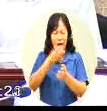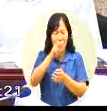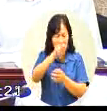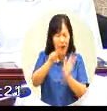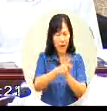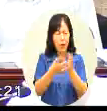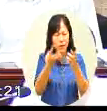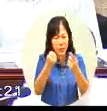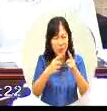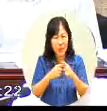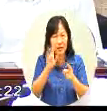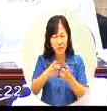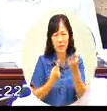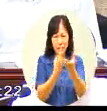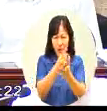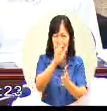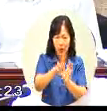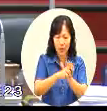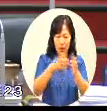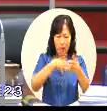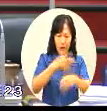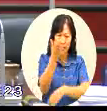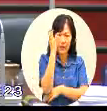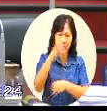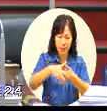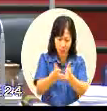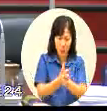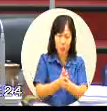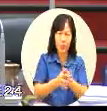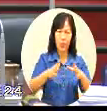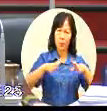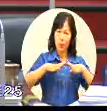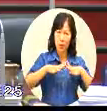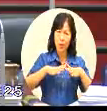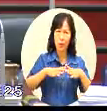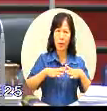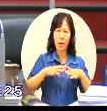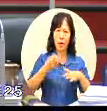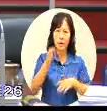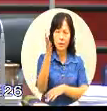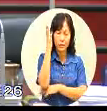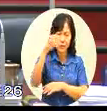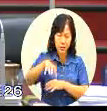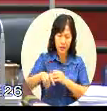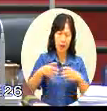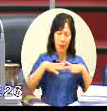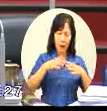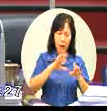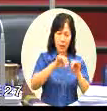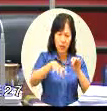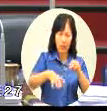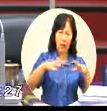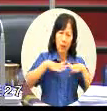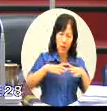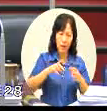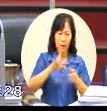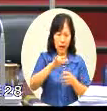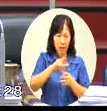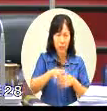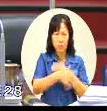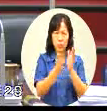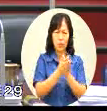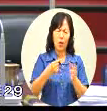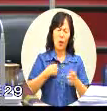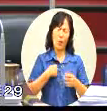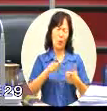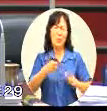少人参加内政部财政部的官员地方的官员学者专家都在里面，那怎么会是